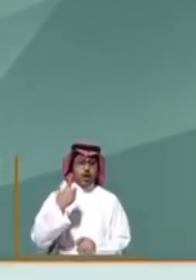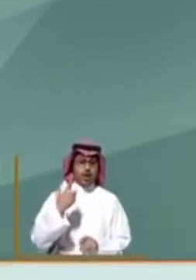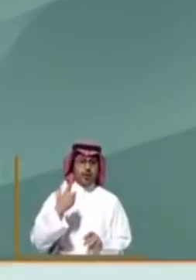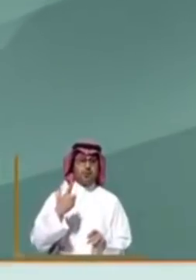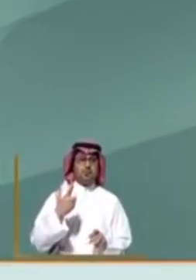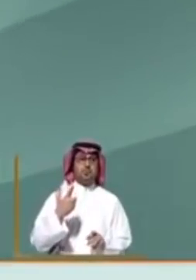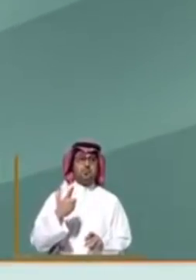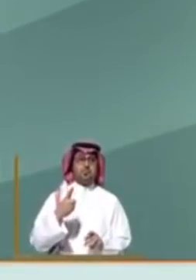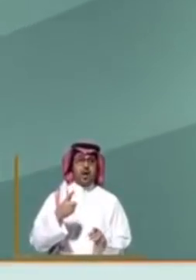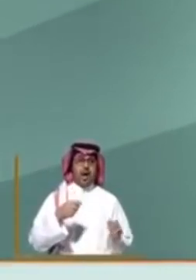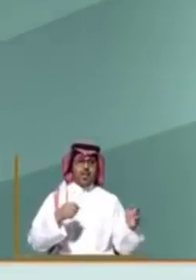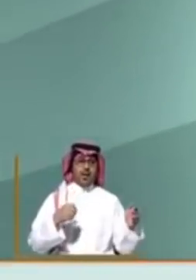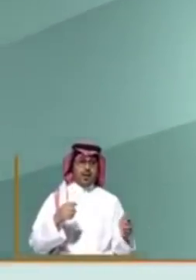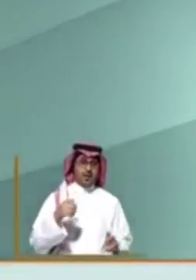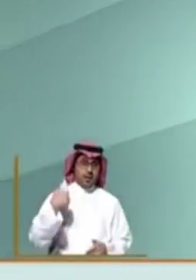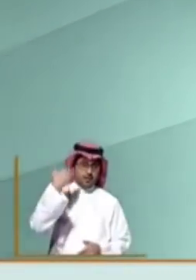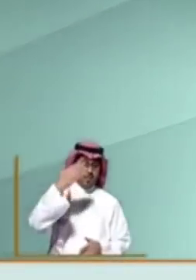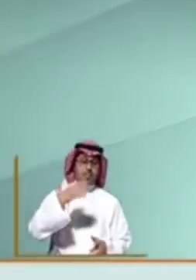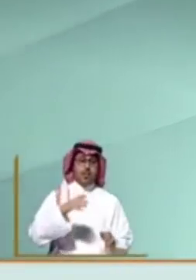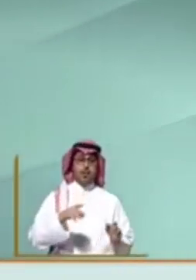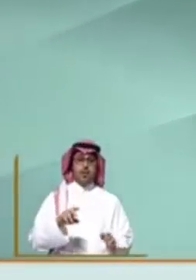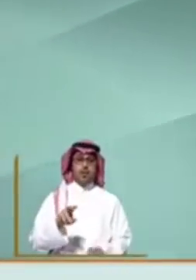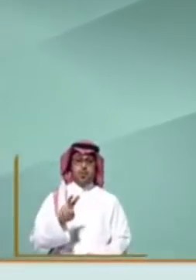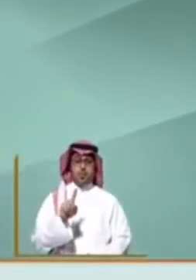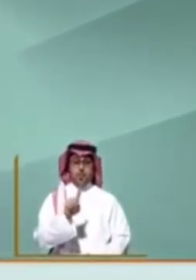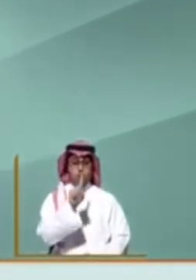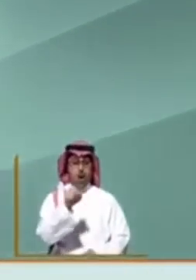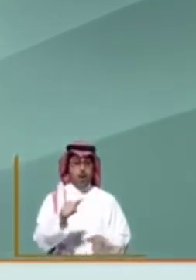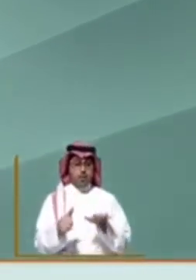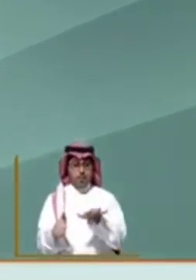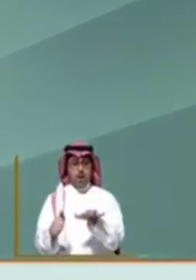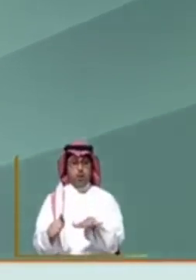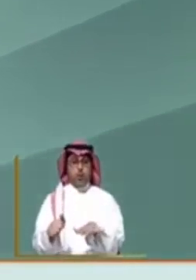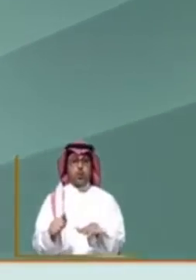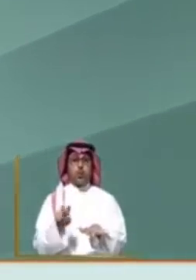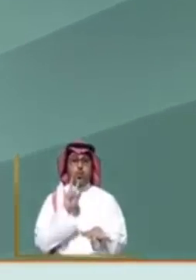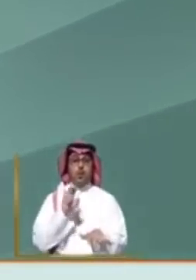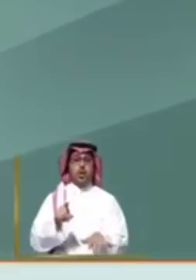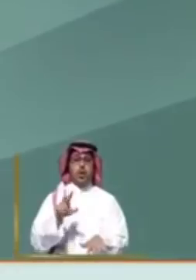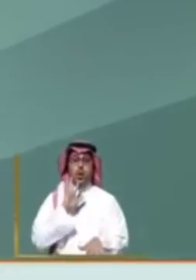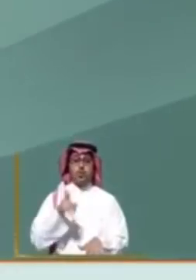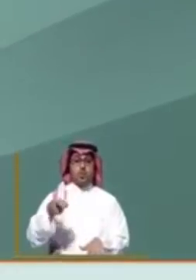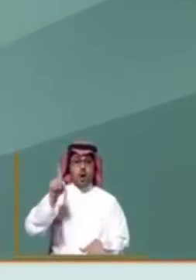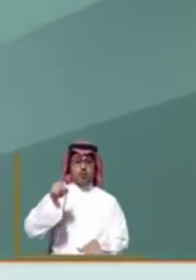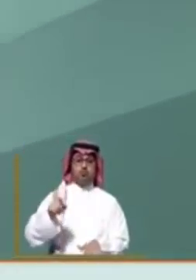من 1,200,000 متقاعد ومستفيد بإجمالي يزيد على